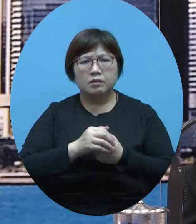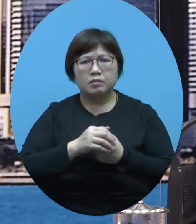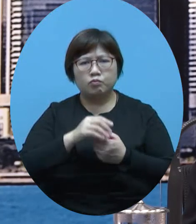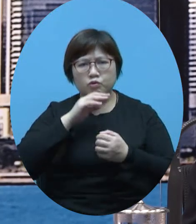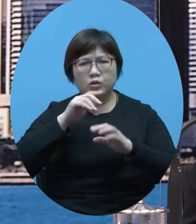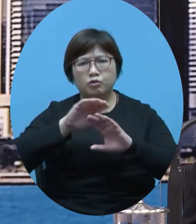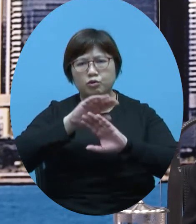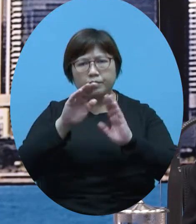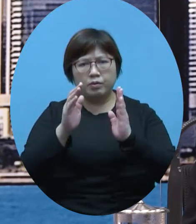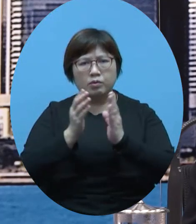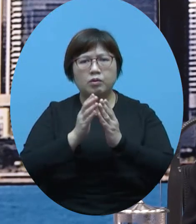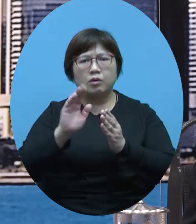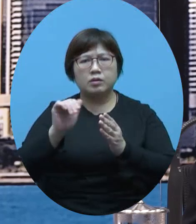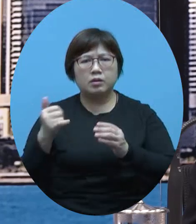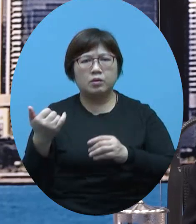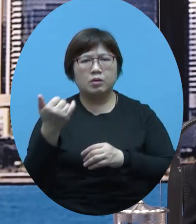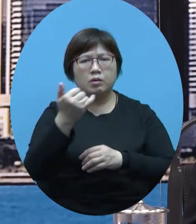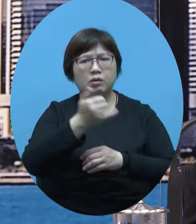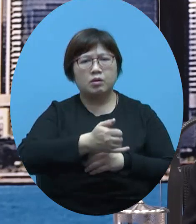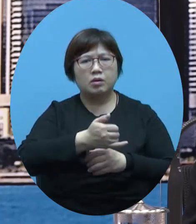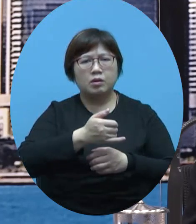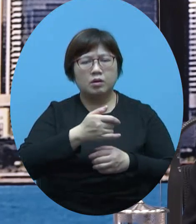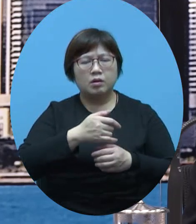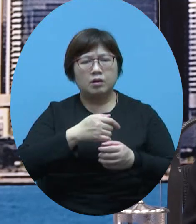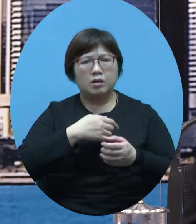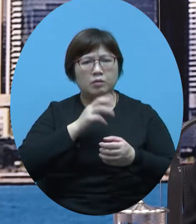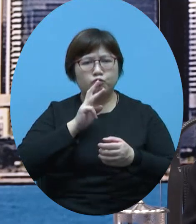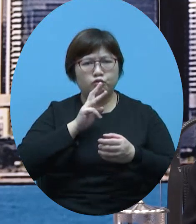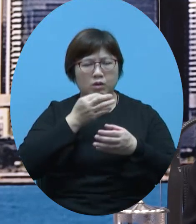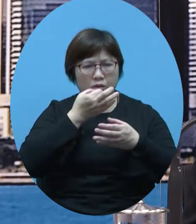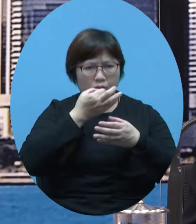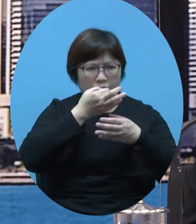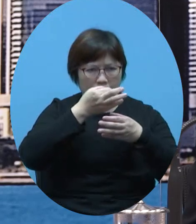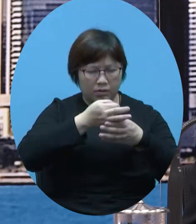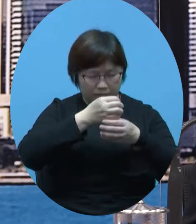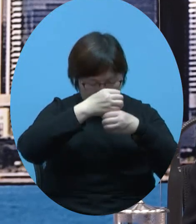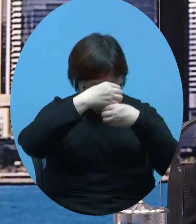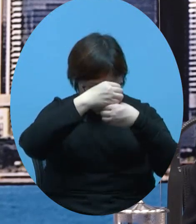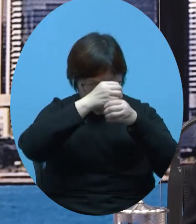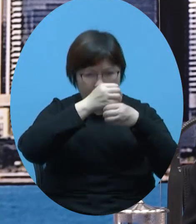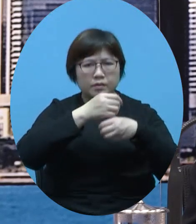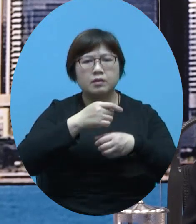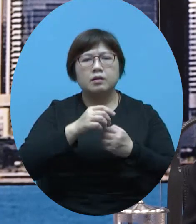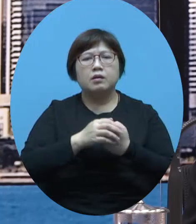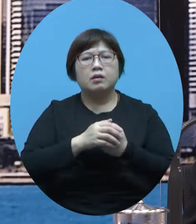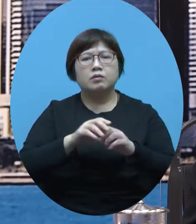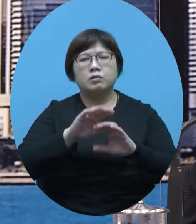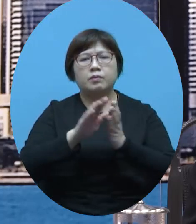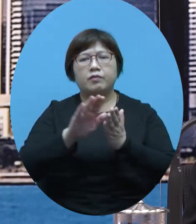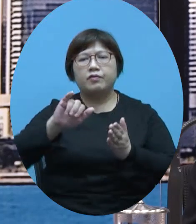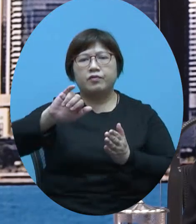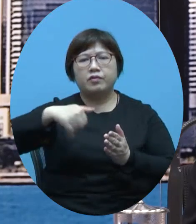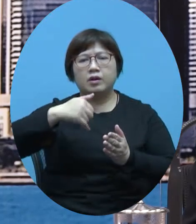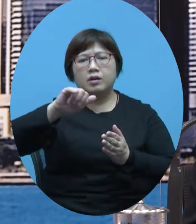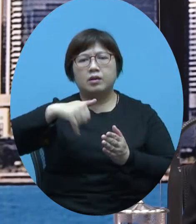有嘅人士都可以去嗰度留咗個樣本嘅話咧，咁呢個我哋就係確保所有翻嚟嘅人